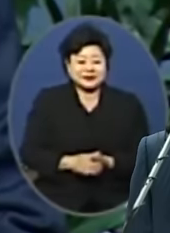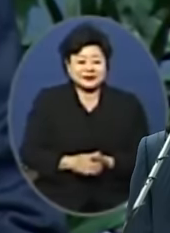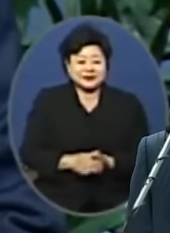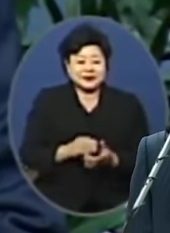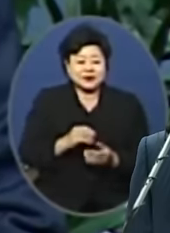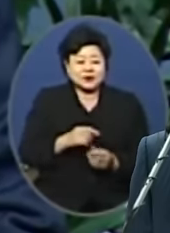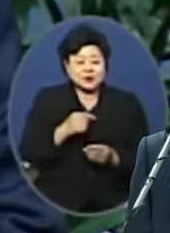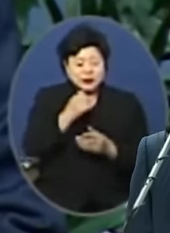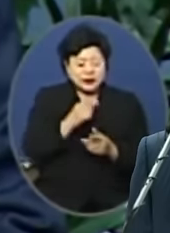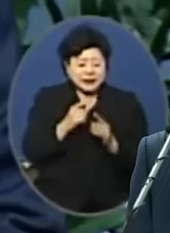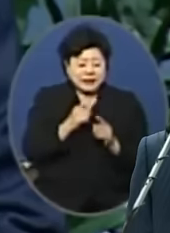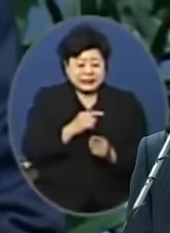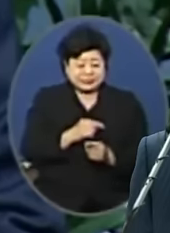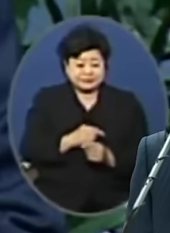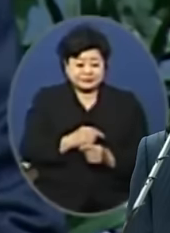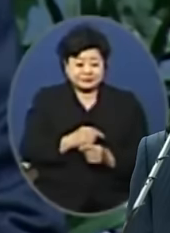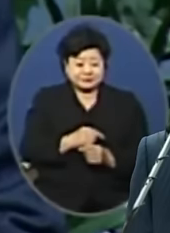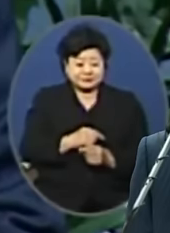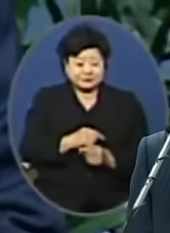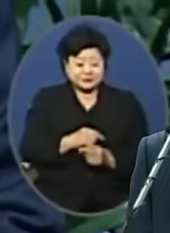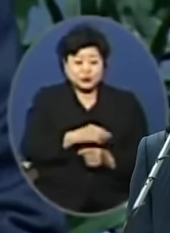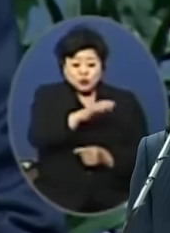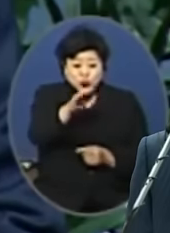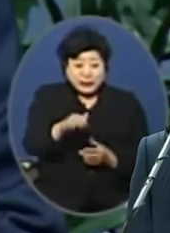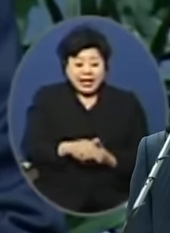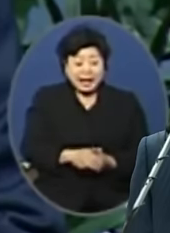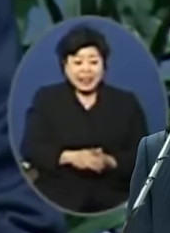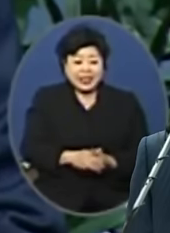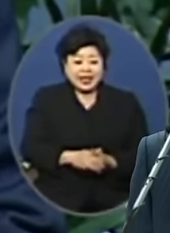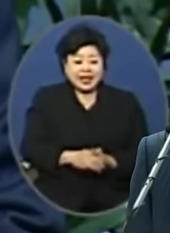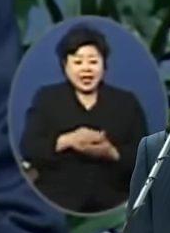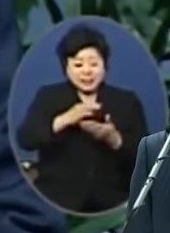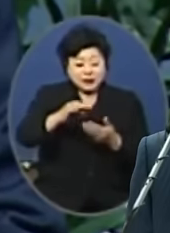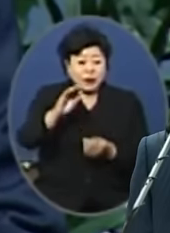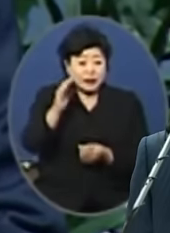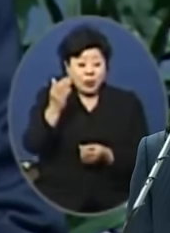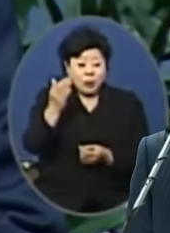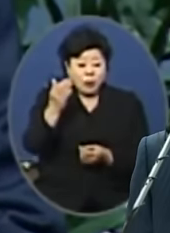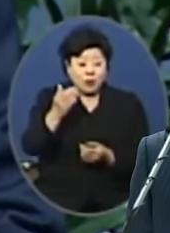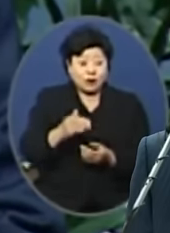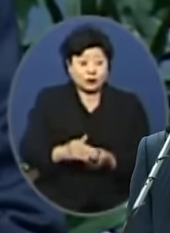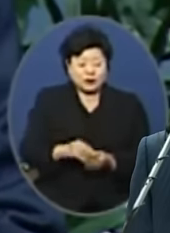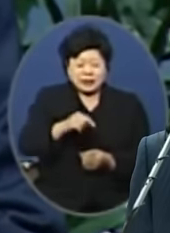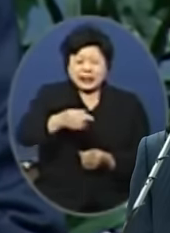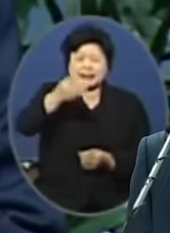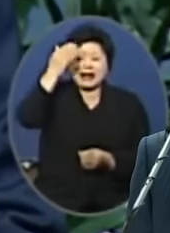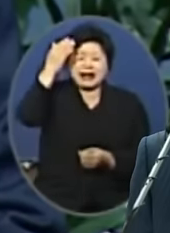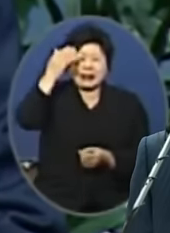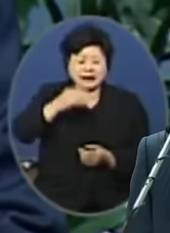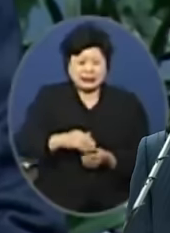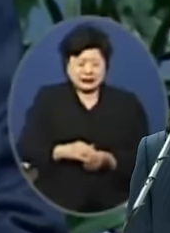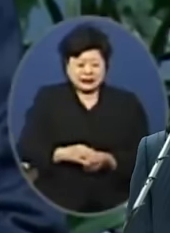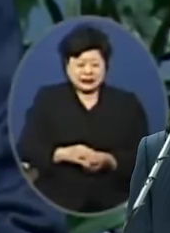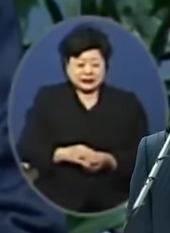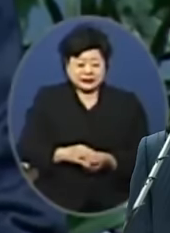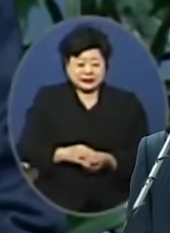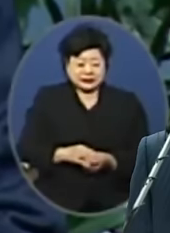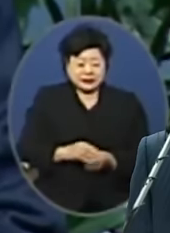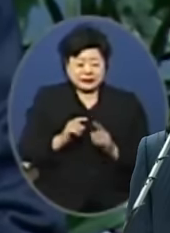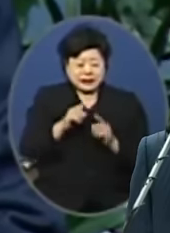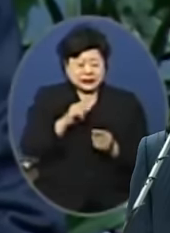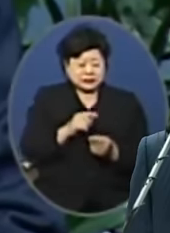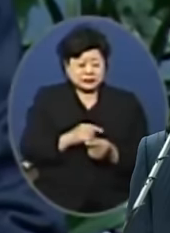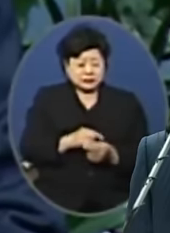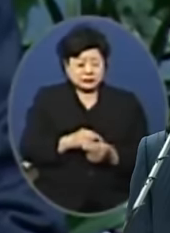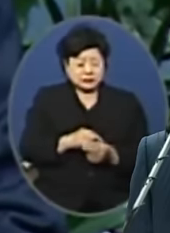말씀, 하나님의 말씀을 우리가 사용하게 되는 것입니다. 옛날에는 전혀 성경